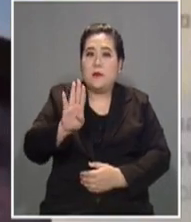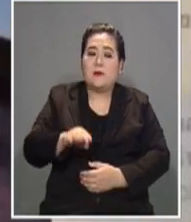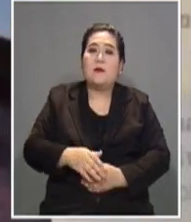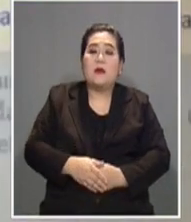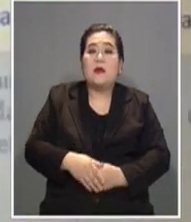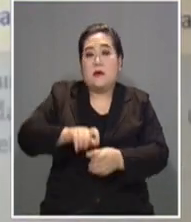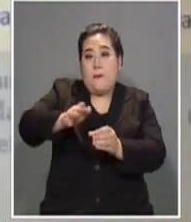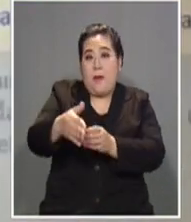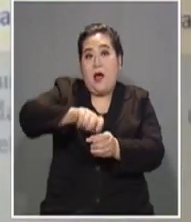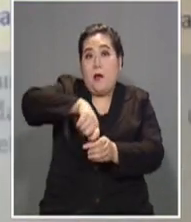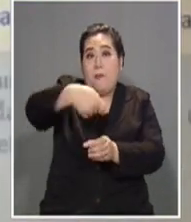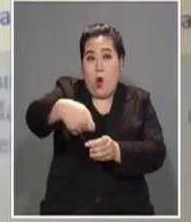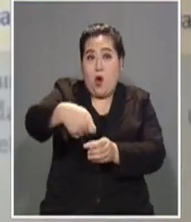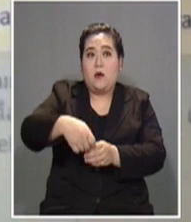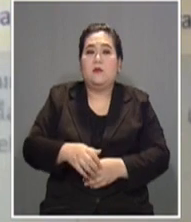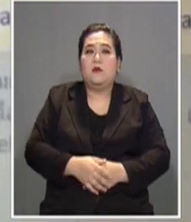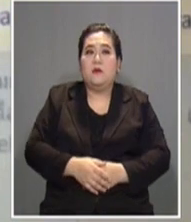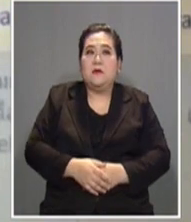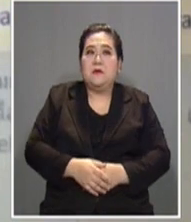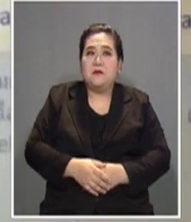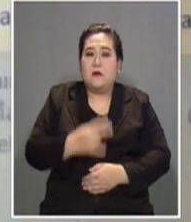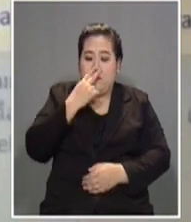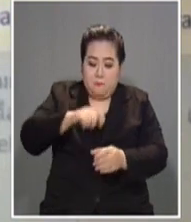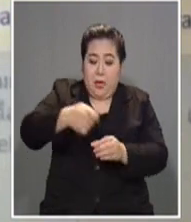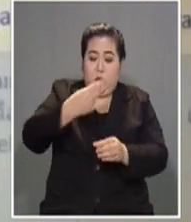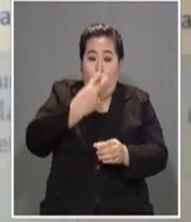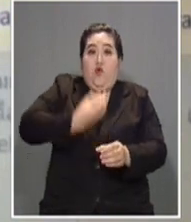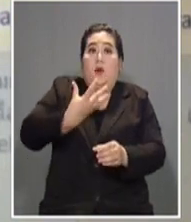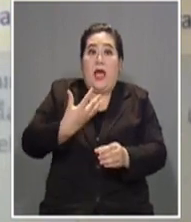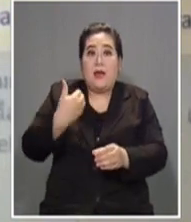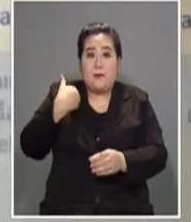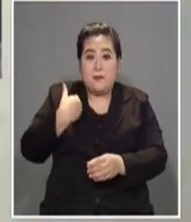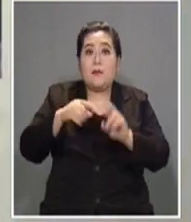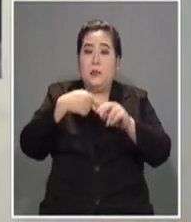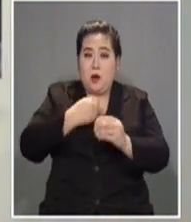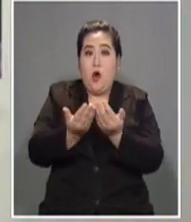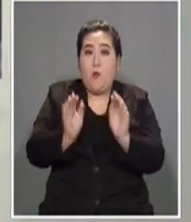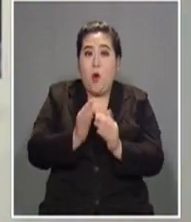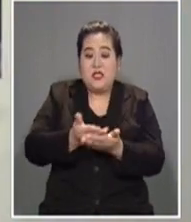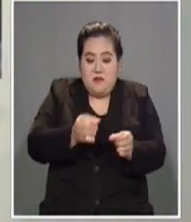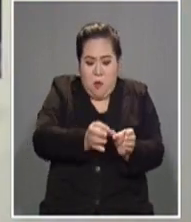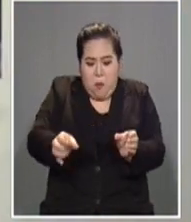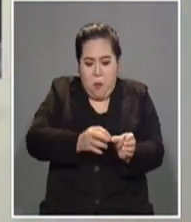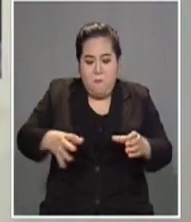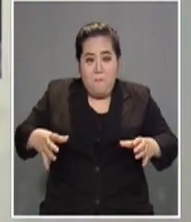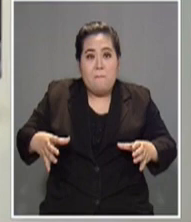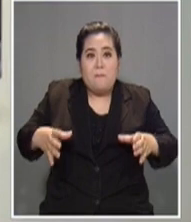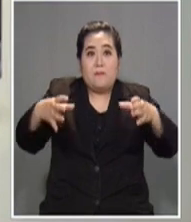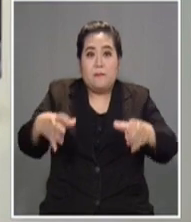อหนึ่งนะคะคุณสรันทิพย์นะคะเคยโพสต์บอกว่าแกตกใจมากคือครอบครัวซื้อปลากระป๋องมาเป็นแพ็คๆอย่างนี้นะคะเพราะว่